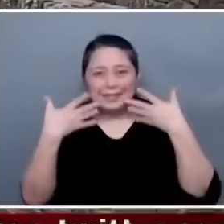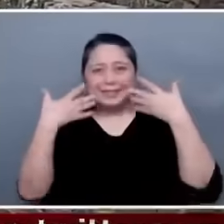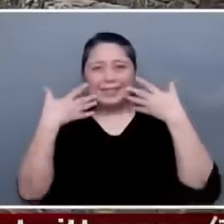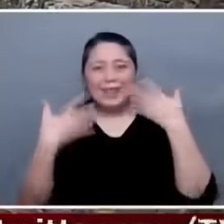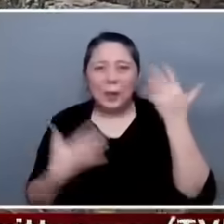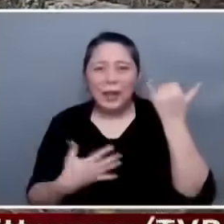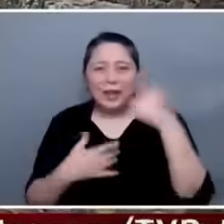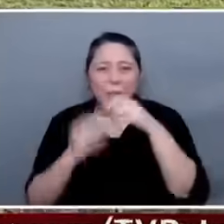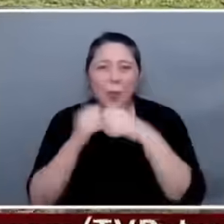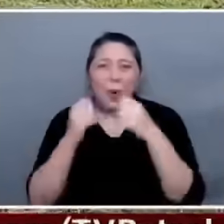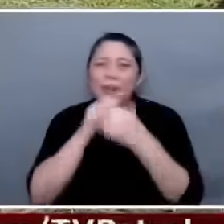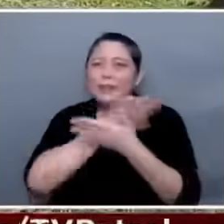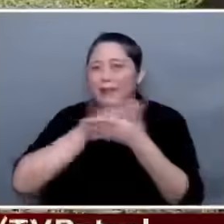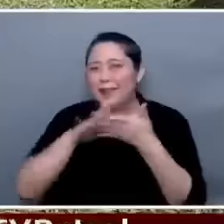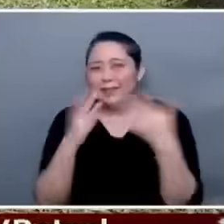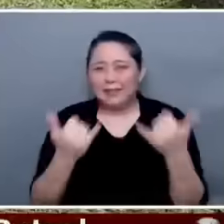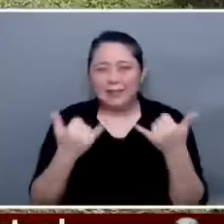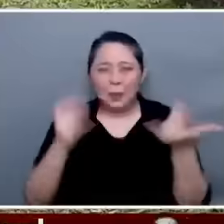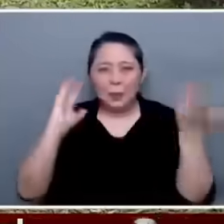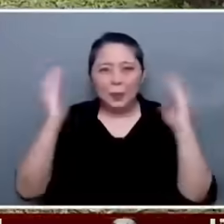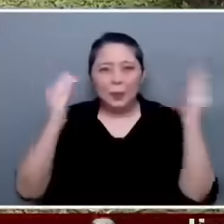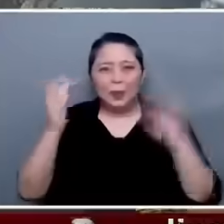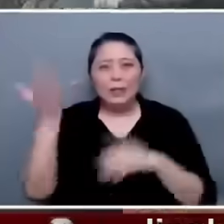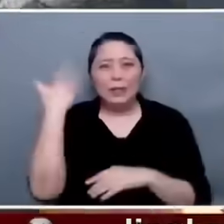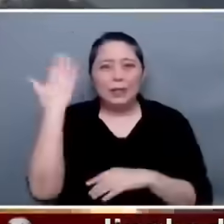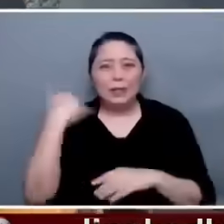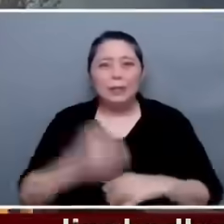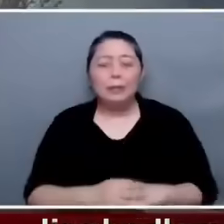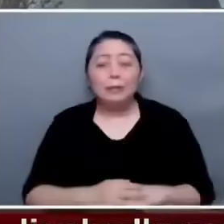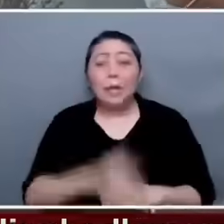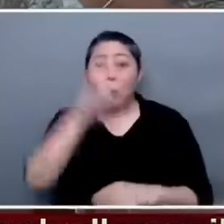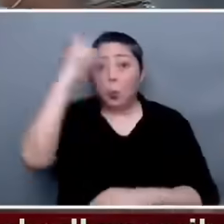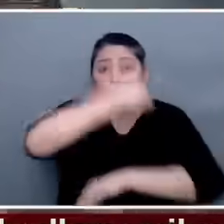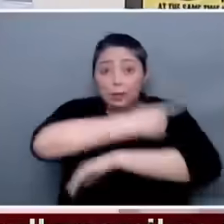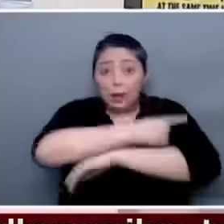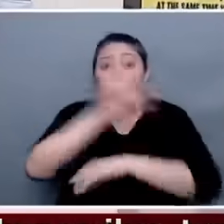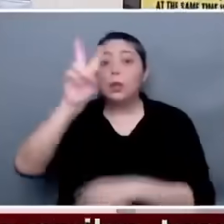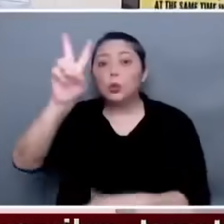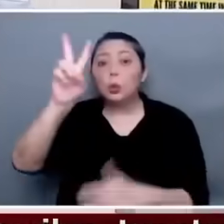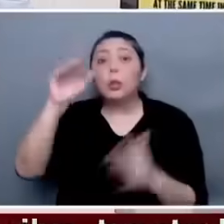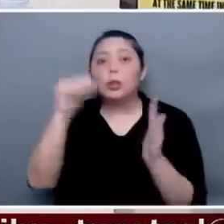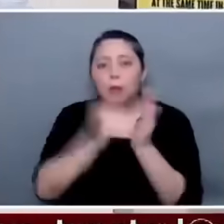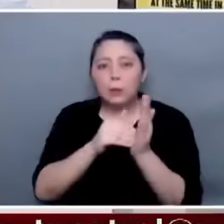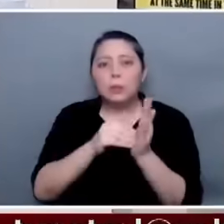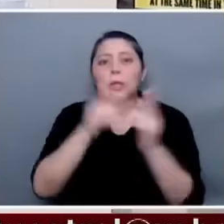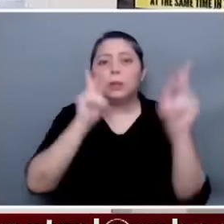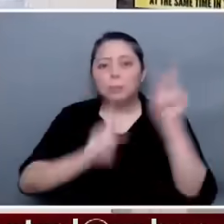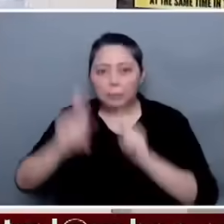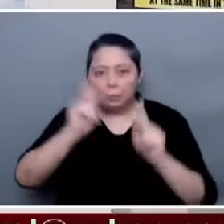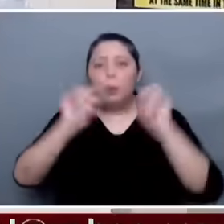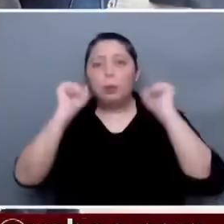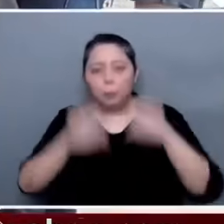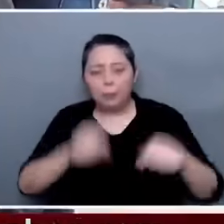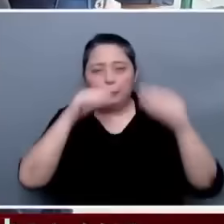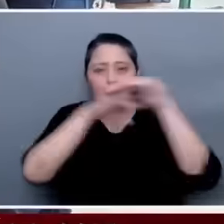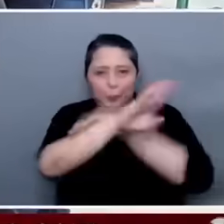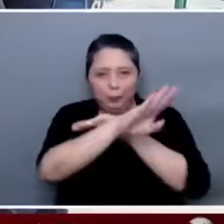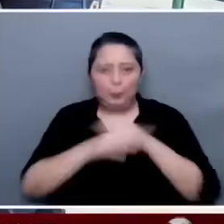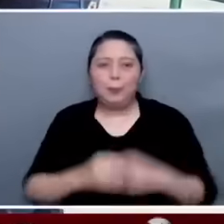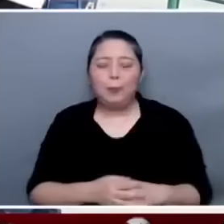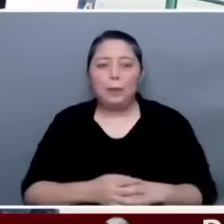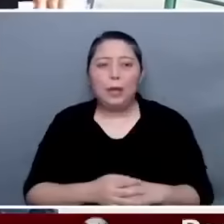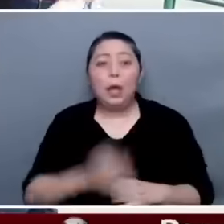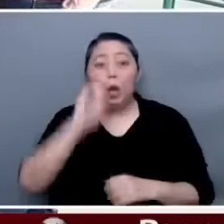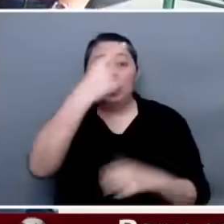Dalawang libo ang limit ng turista kada araw. Bago sila papasukin, kailangang duman sa central triage. Mahaba